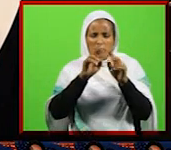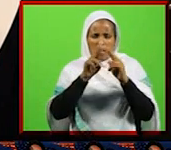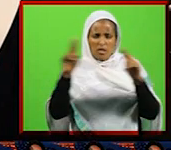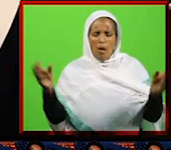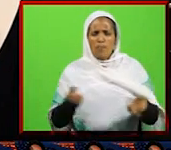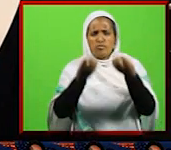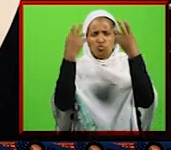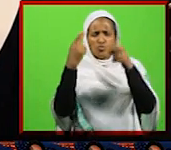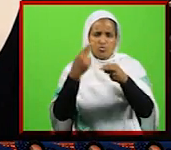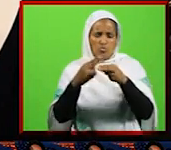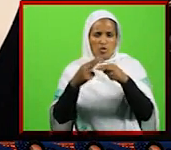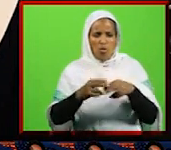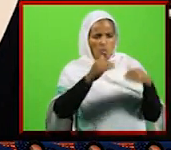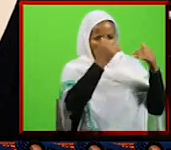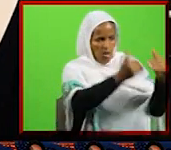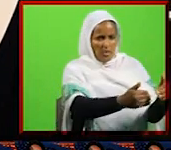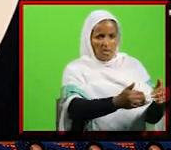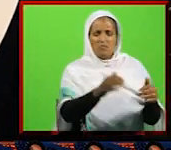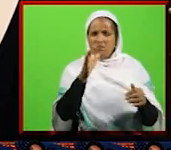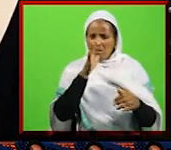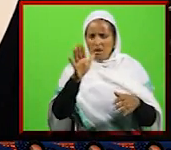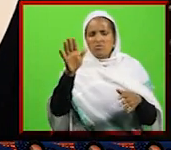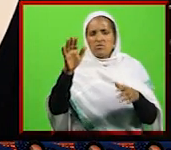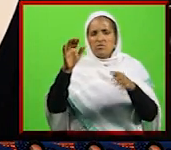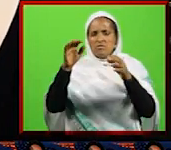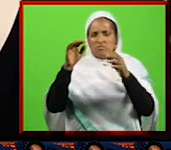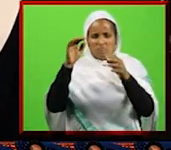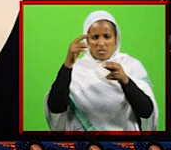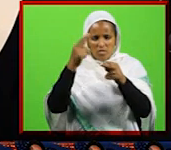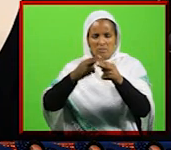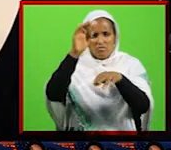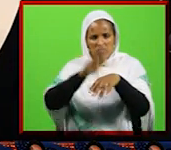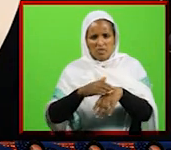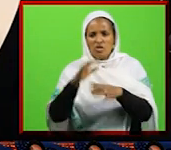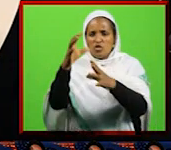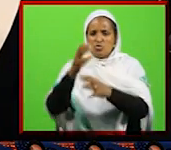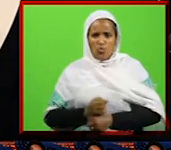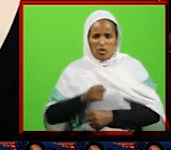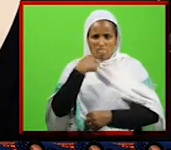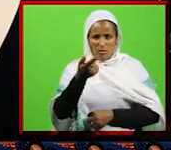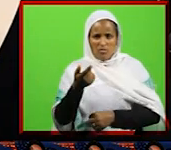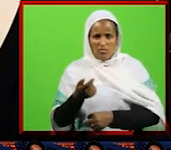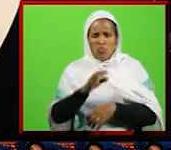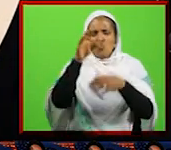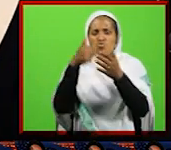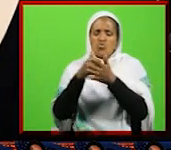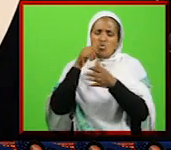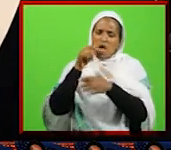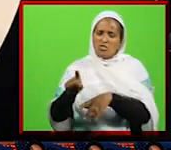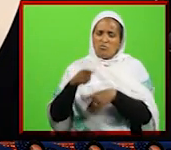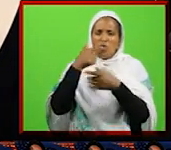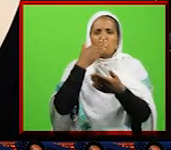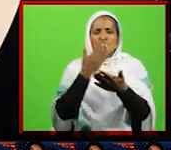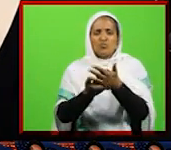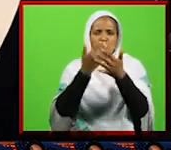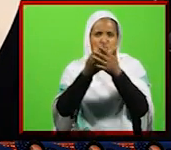አሉ። ወላጆች የሚያወጧቸው ጎረቤቶች የሚያወጧቸው እናት በቃ ቶረስ ብዬሻለሁ ትላለች። በቃ እንደ ሁሉ ላንች ብያለሁ የሚባሉ ጥሩ